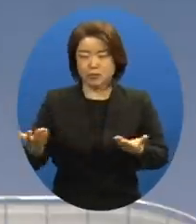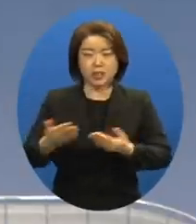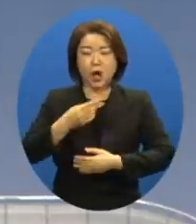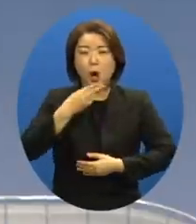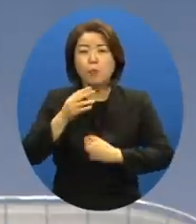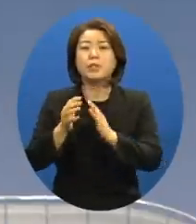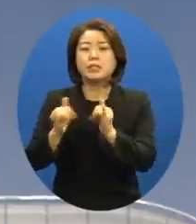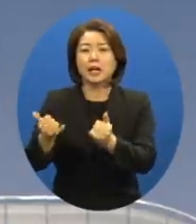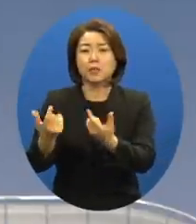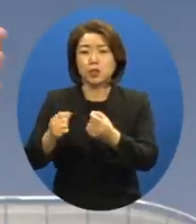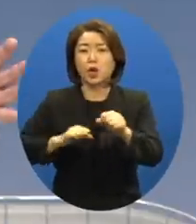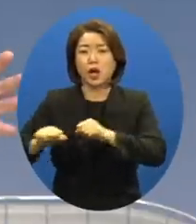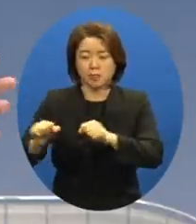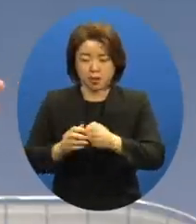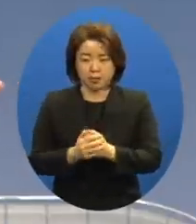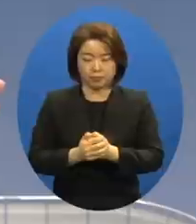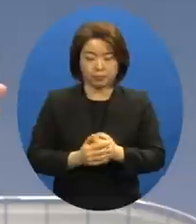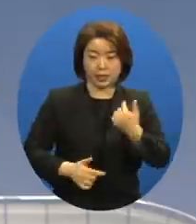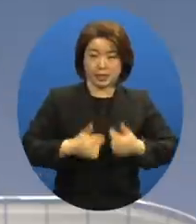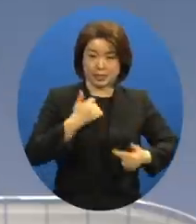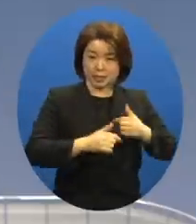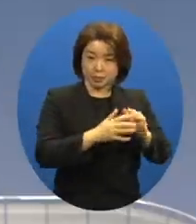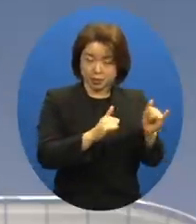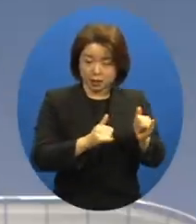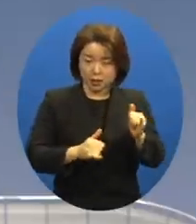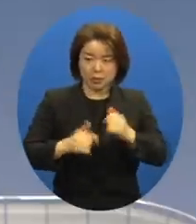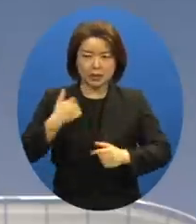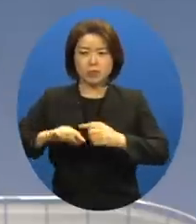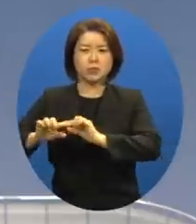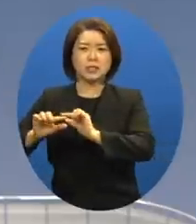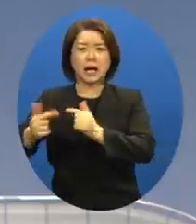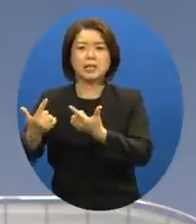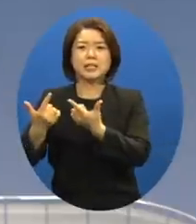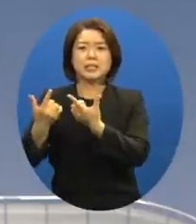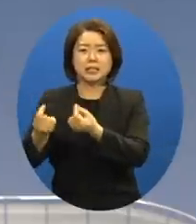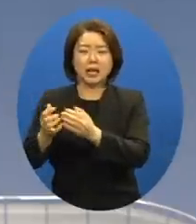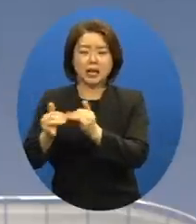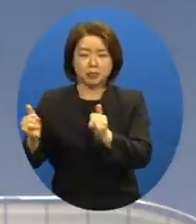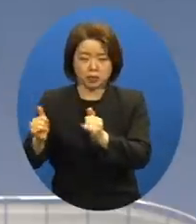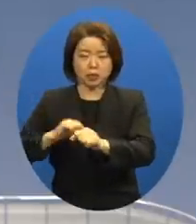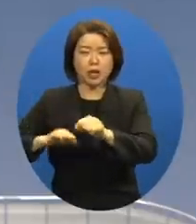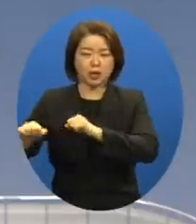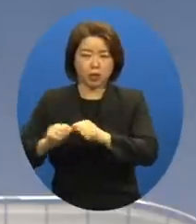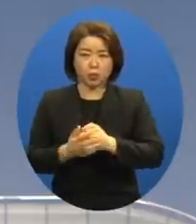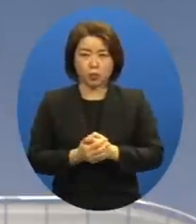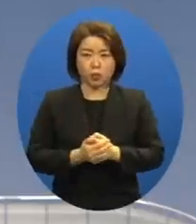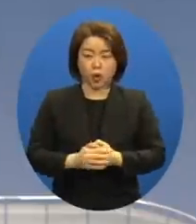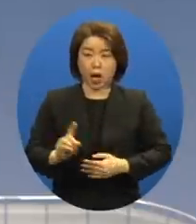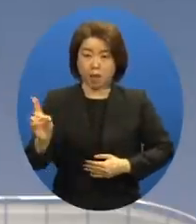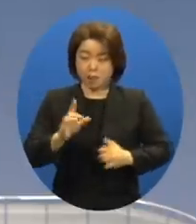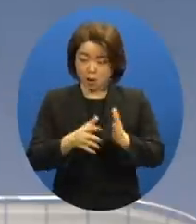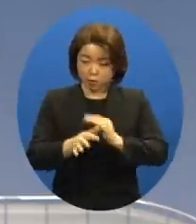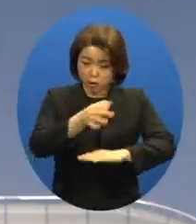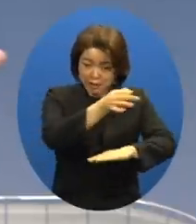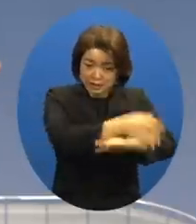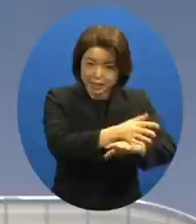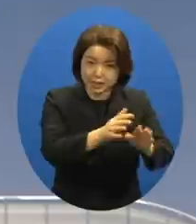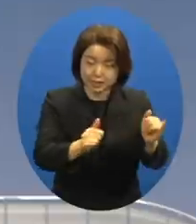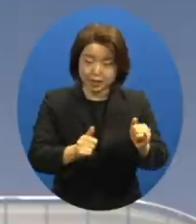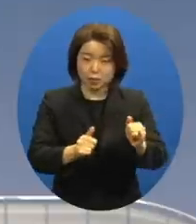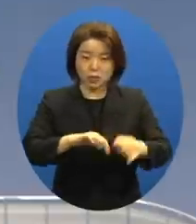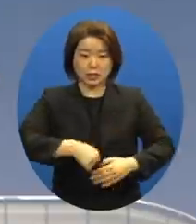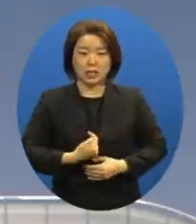기쁜 사람은 더 이상 기쁘지 않은 것처럼 무엇을 산 물건을 산 사람은 마치